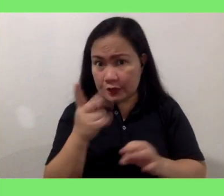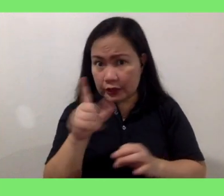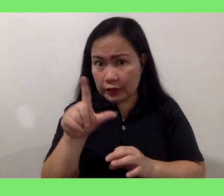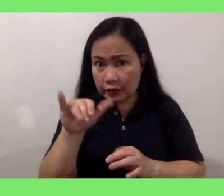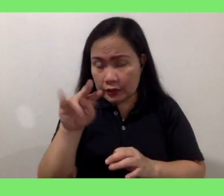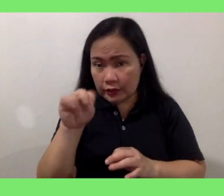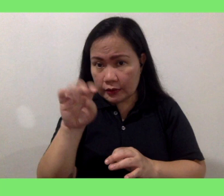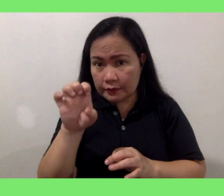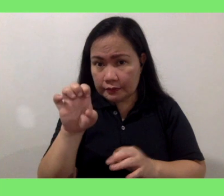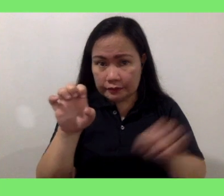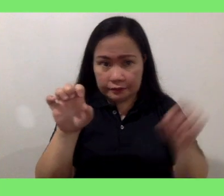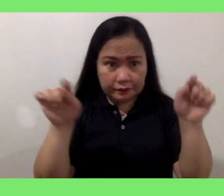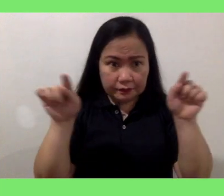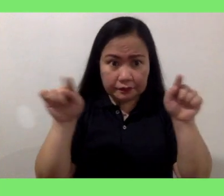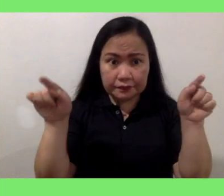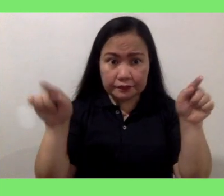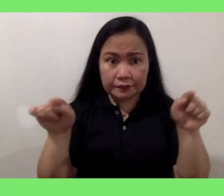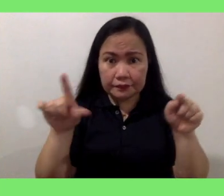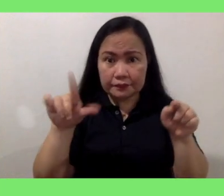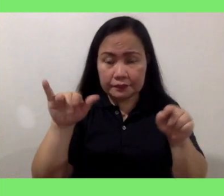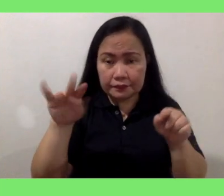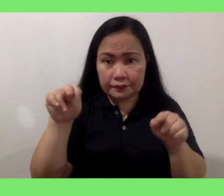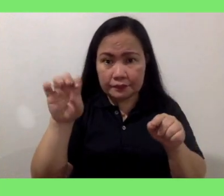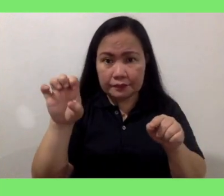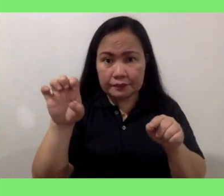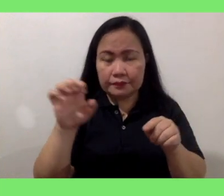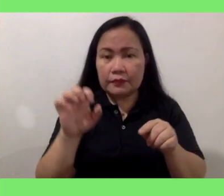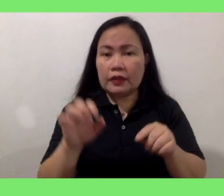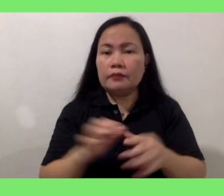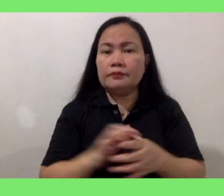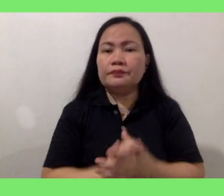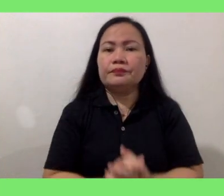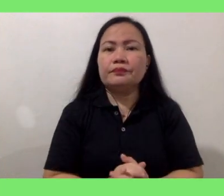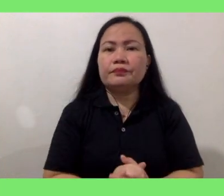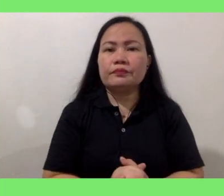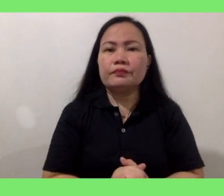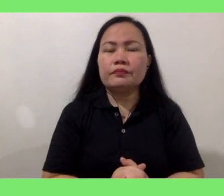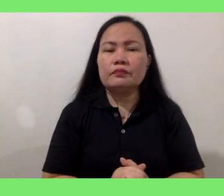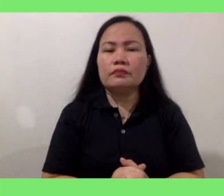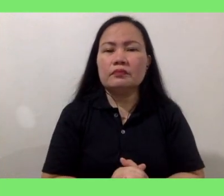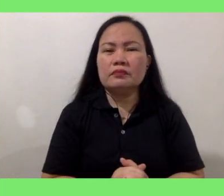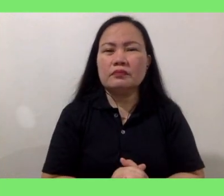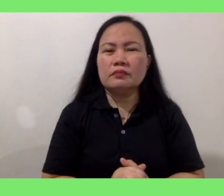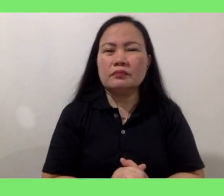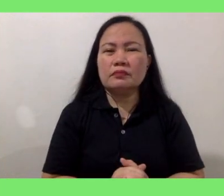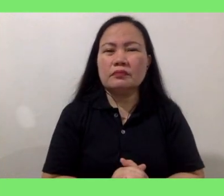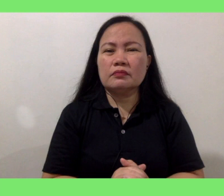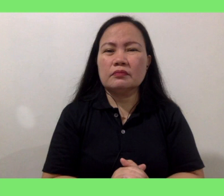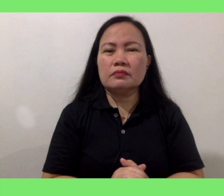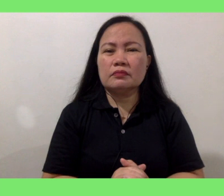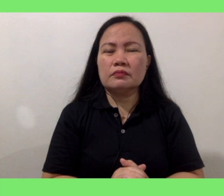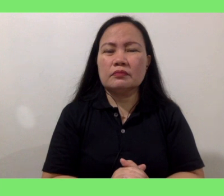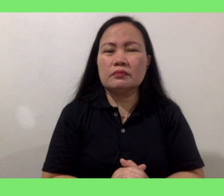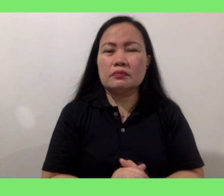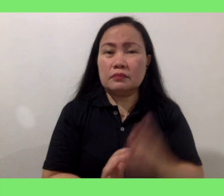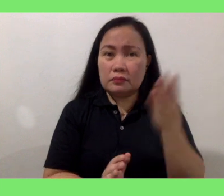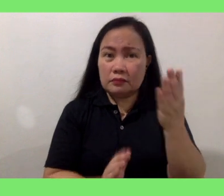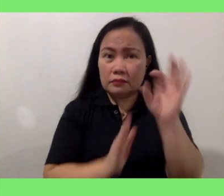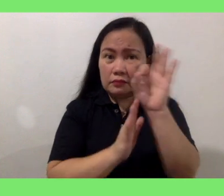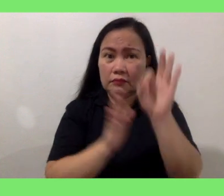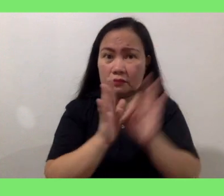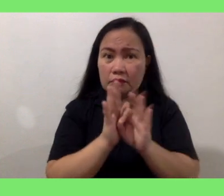given natin. Actually, meron din po tayong ray kapag line po ang given natin. So, ito pong formula na to